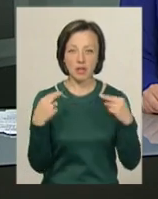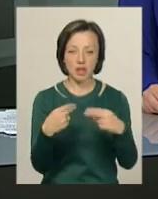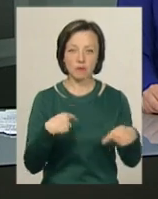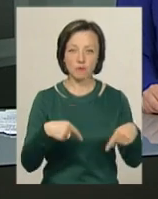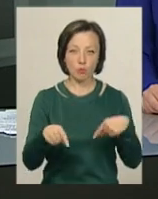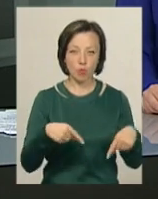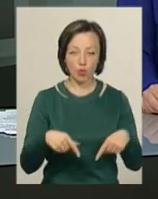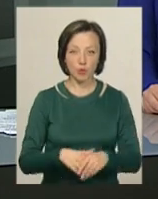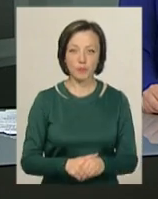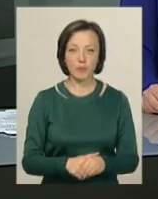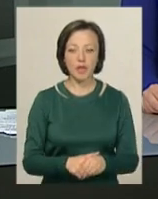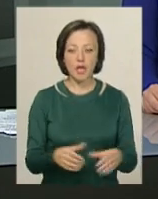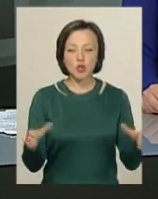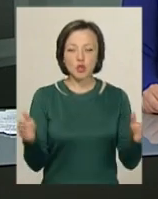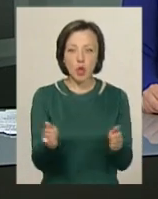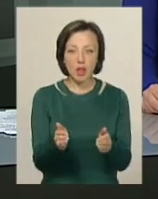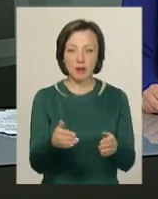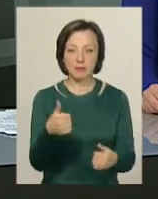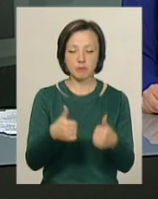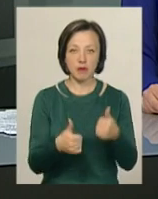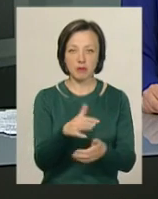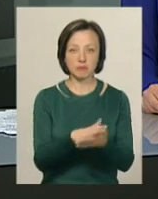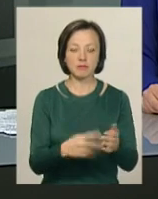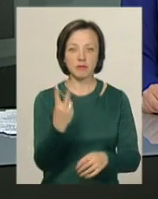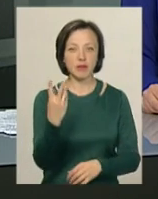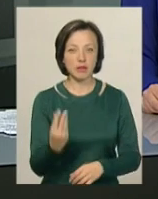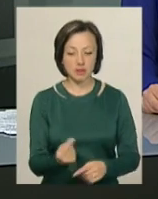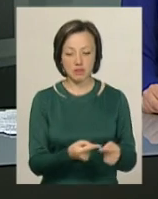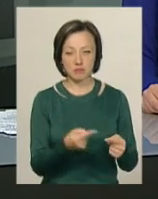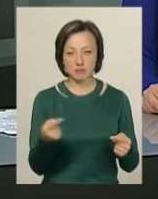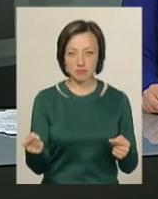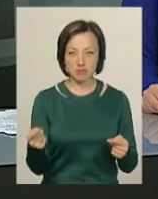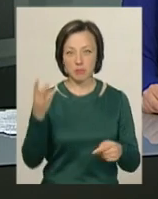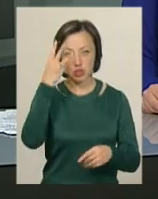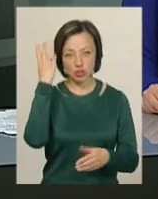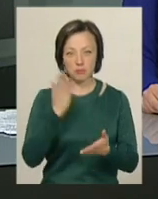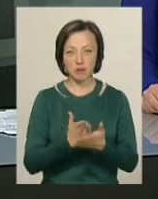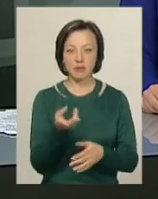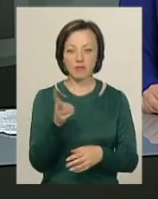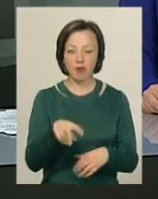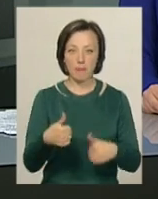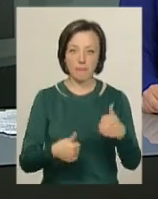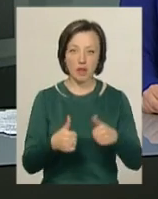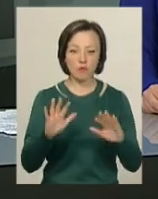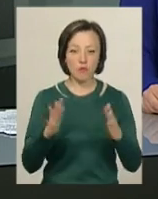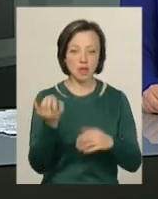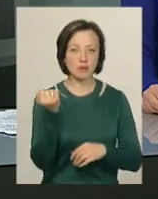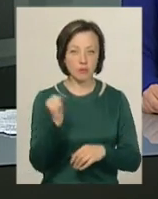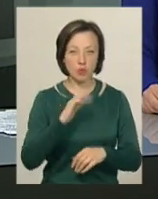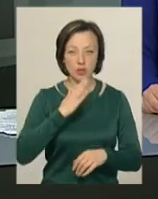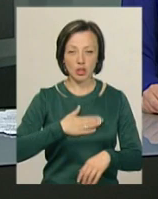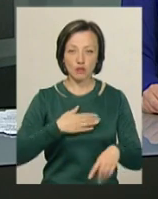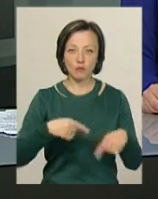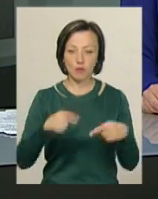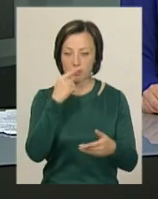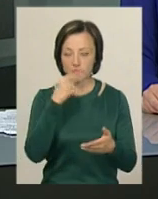Микола Кузнєцов. Зональні змагання триватимуть 2 дні, впродовж яких хмельничани матимуть 2 матчі. У разі перемоги наші